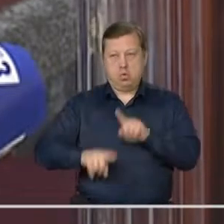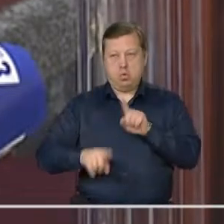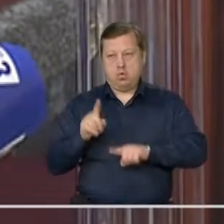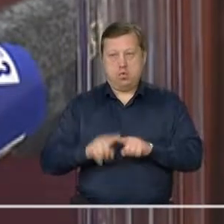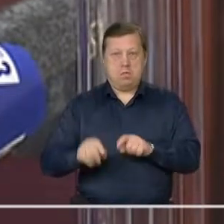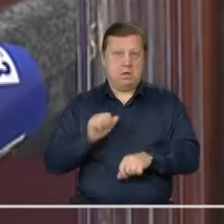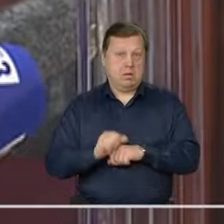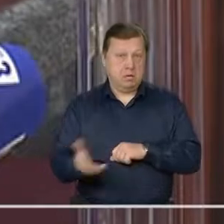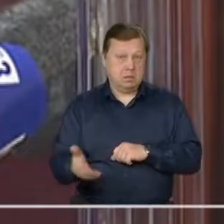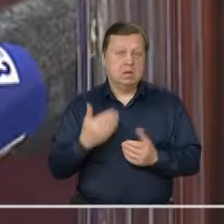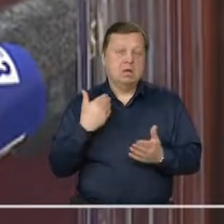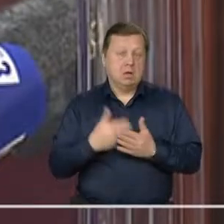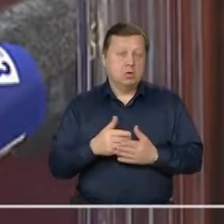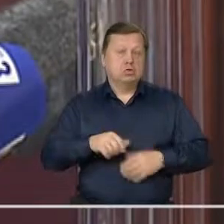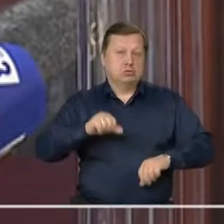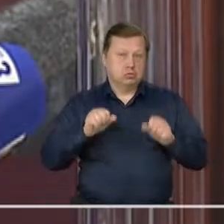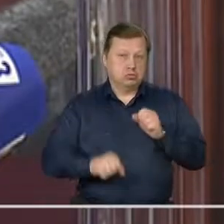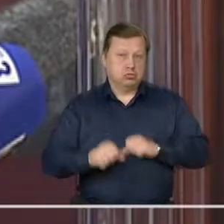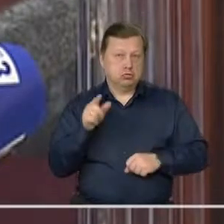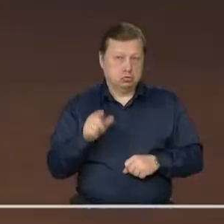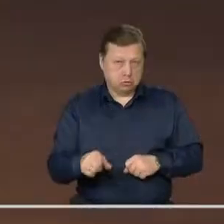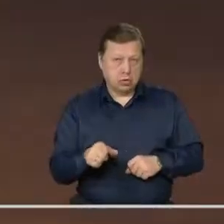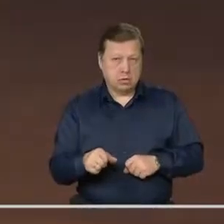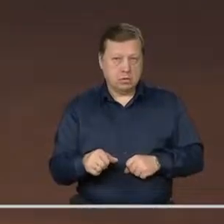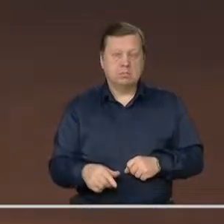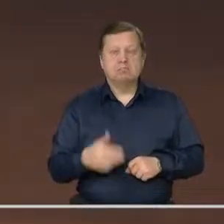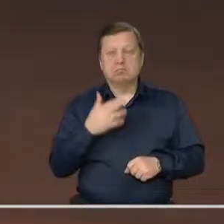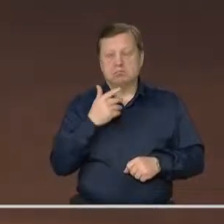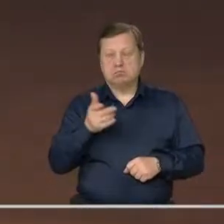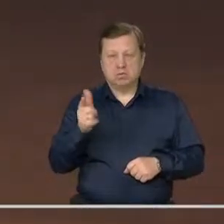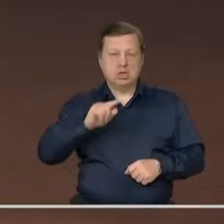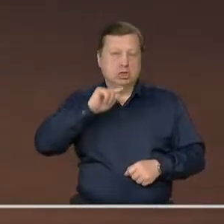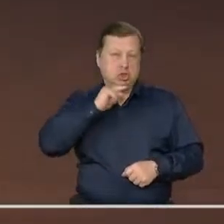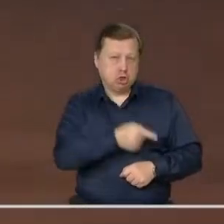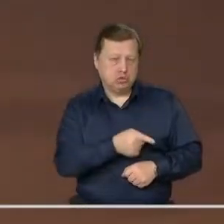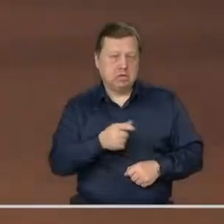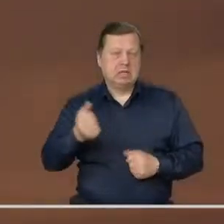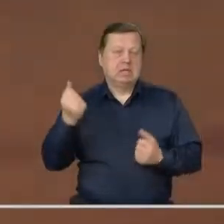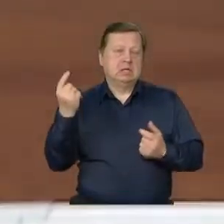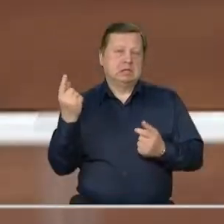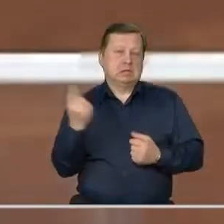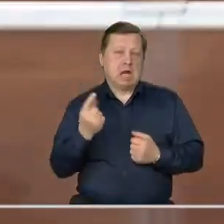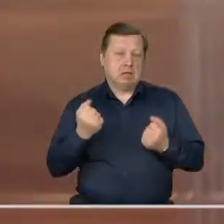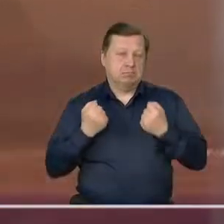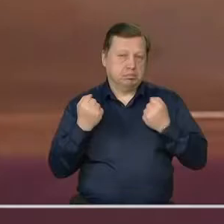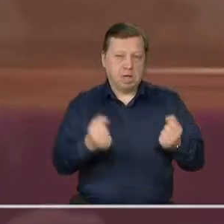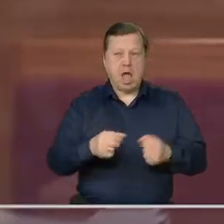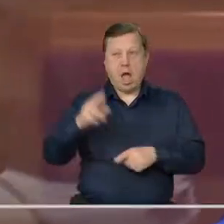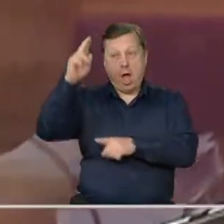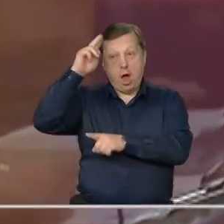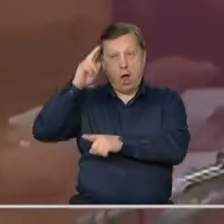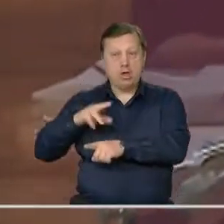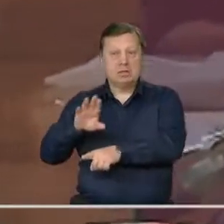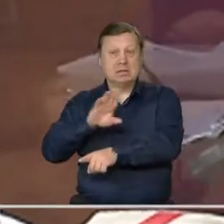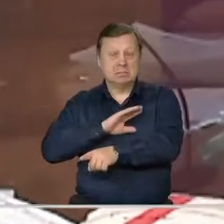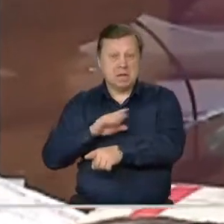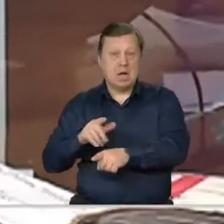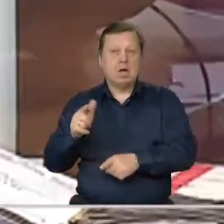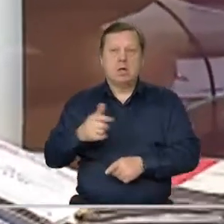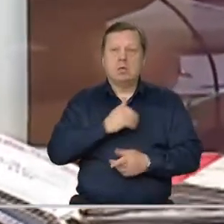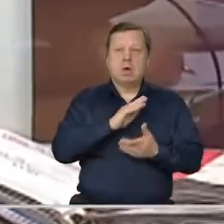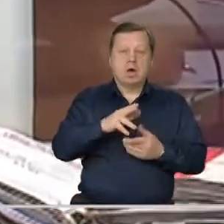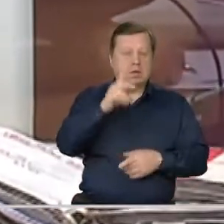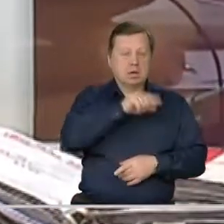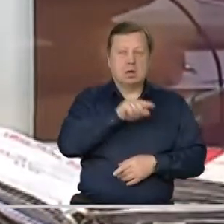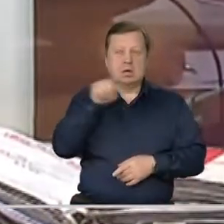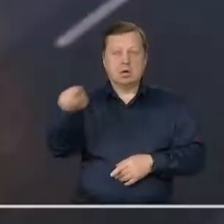Dlatego sąd przyjął pozytywną prognozę Grzywna zakaz prowadzenia i kara w zawieszeniu ojciec zmarłego który nigdy od sprawcy nie usłyszał słowa